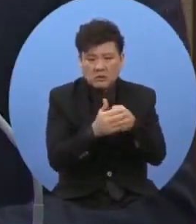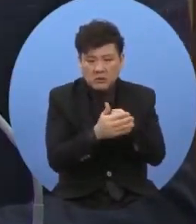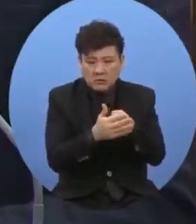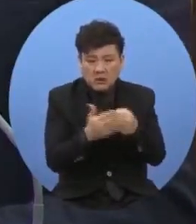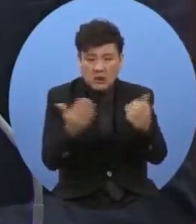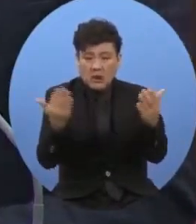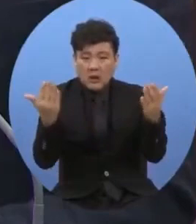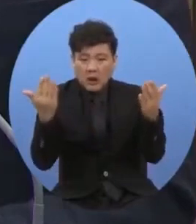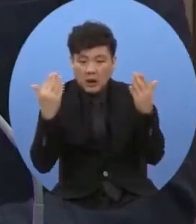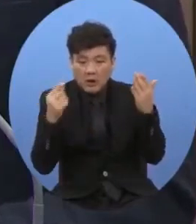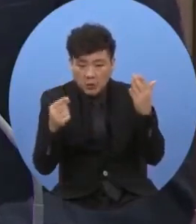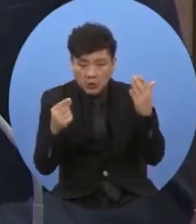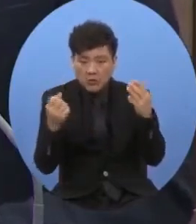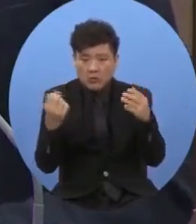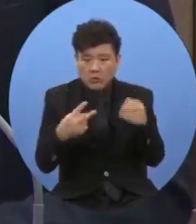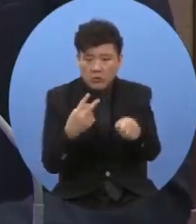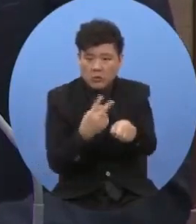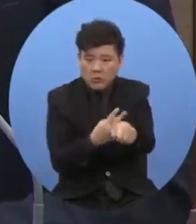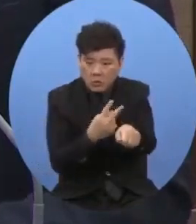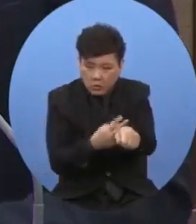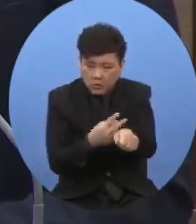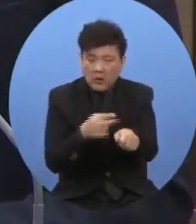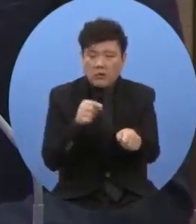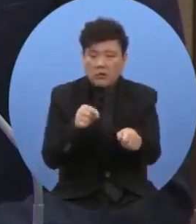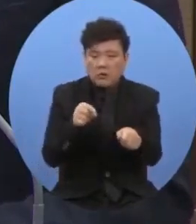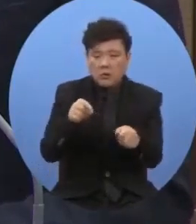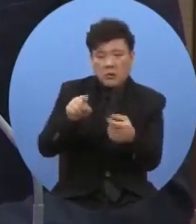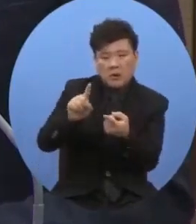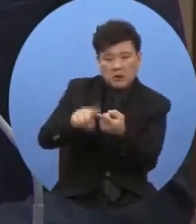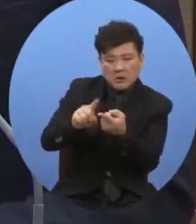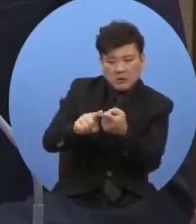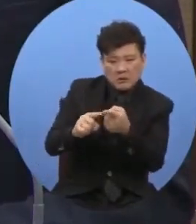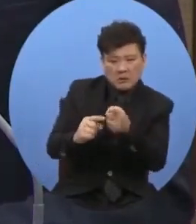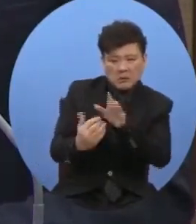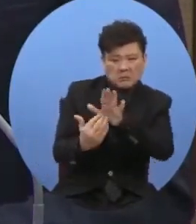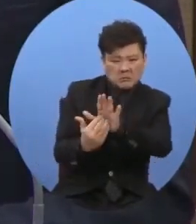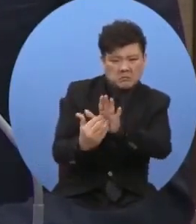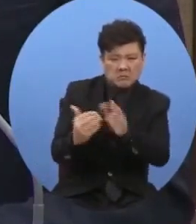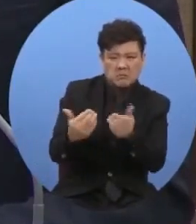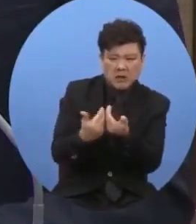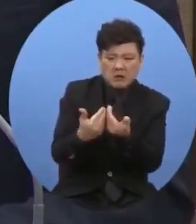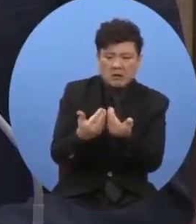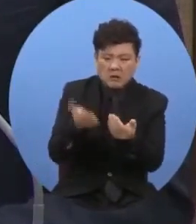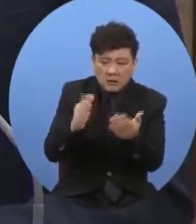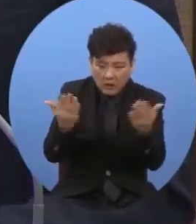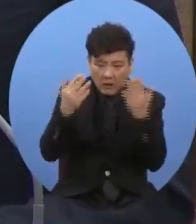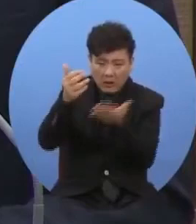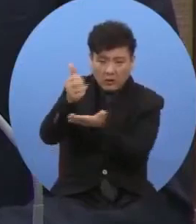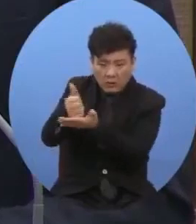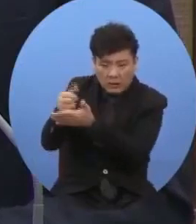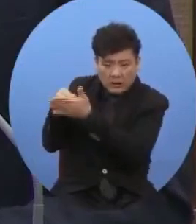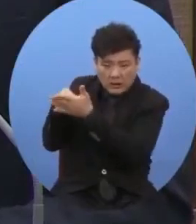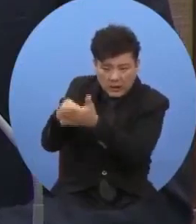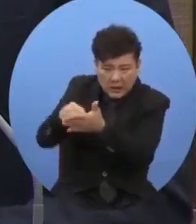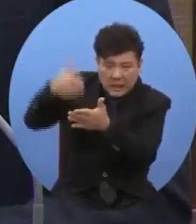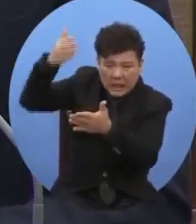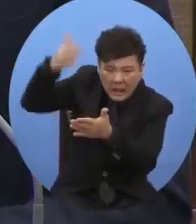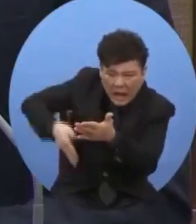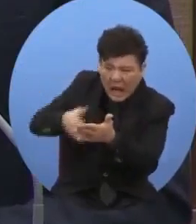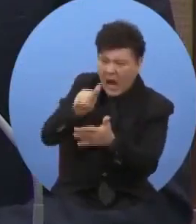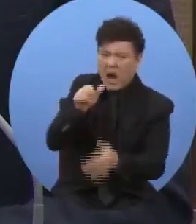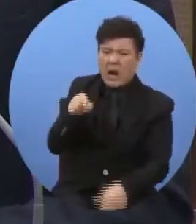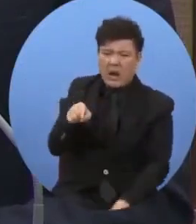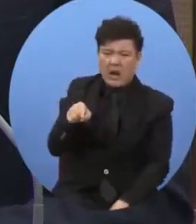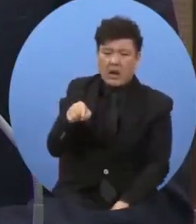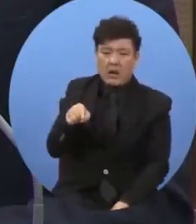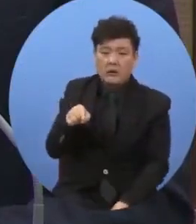교사노조나 이렇게 좀 반대하는 입장이세요. 아까 여기 지금 있는 것처럼 그러다 보니까 교장 선생님 추진하려다가도 좀 멈칫하시고 이런 면이 있어서